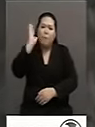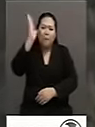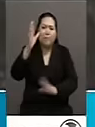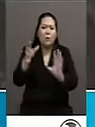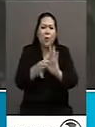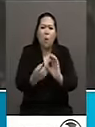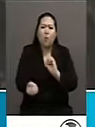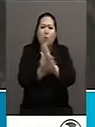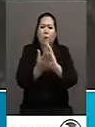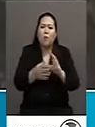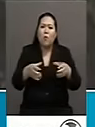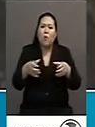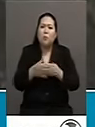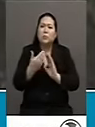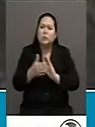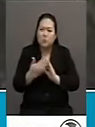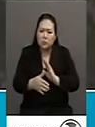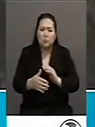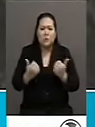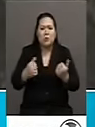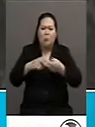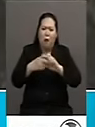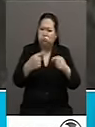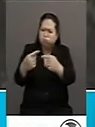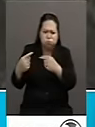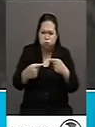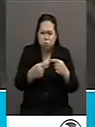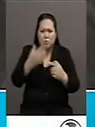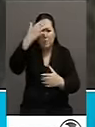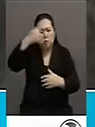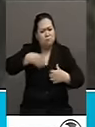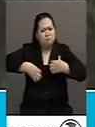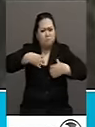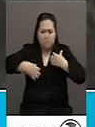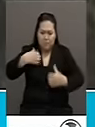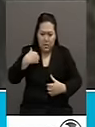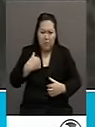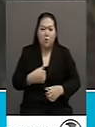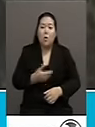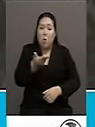แย้งหรือว่าข้อวิพากษ์วิจารณ์พลเอกไพบูลย์บอกว่าเรื่องนี้ต้องแยกแยะส่วนตัวก็ไม่ได้คุยกับคุณเบ